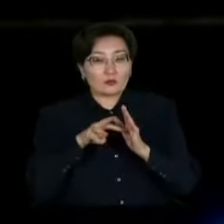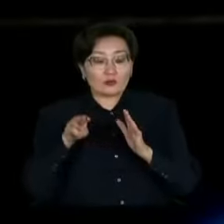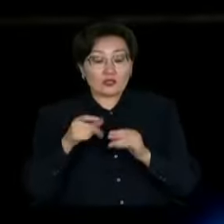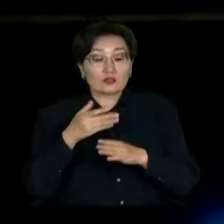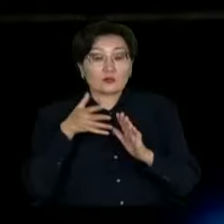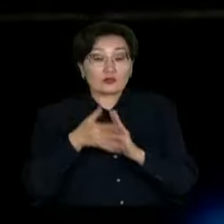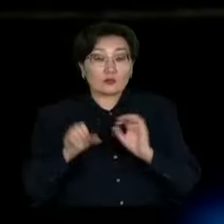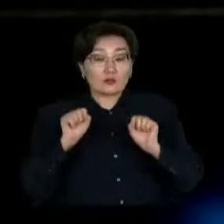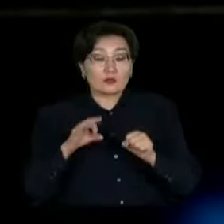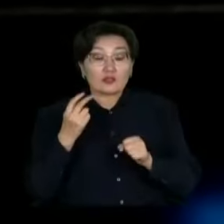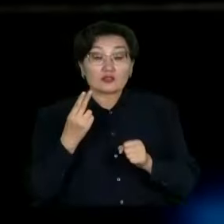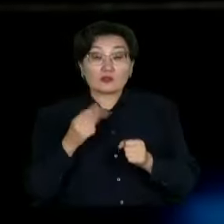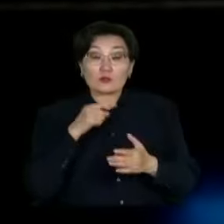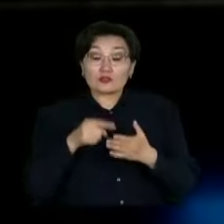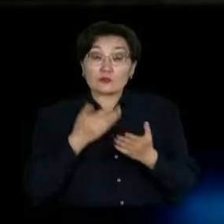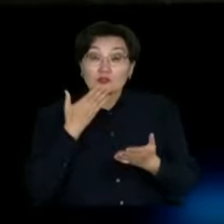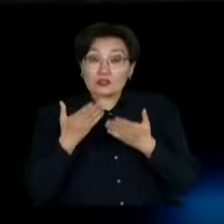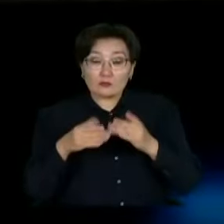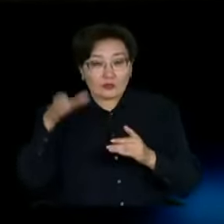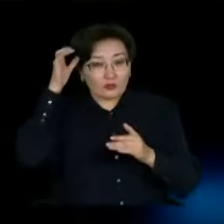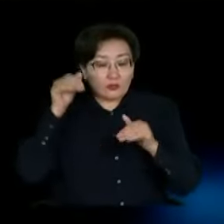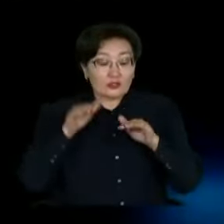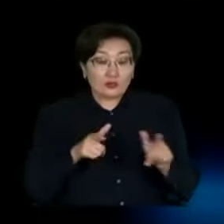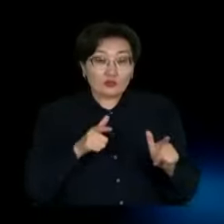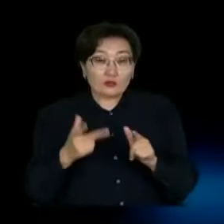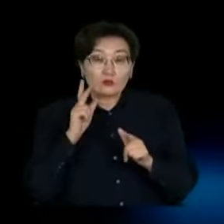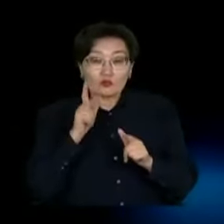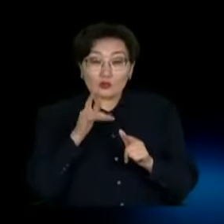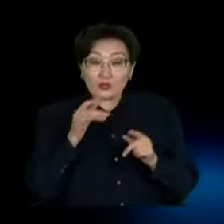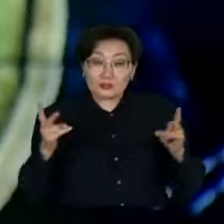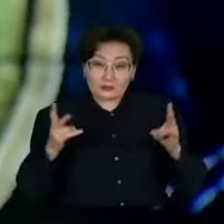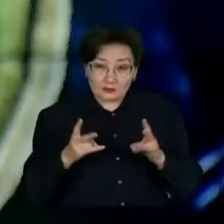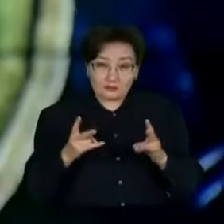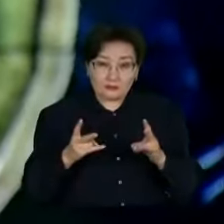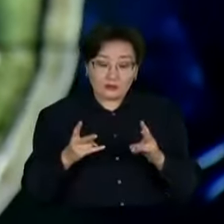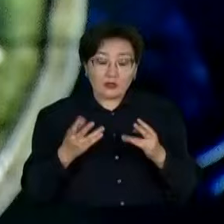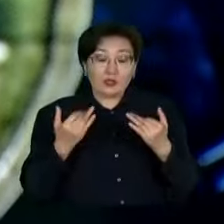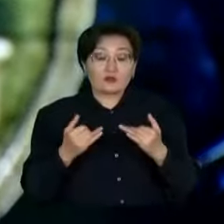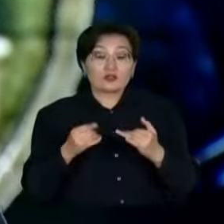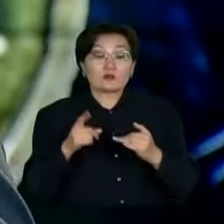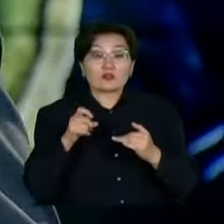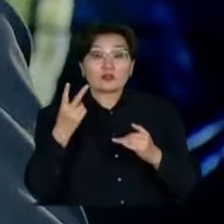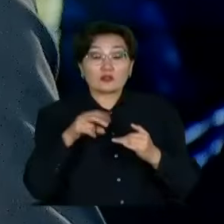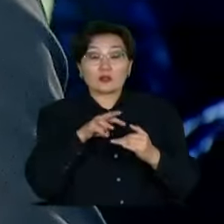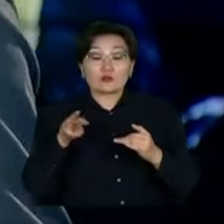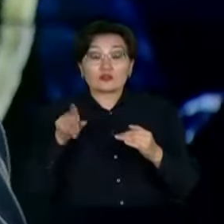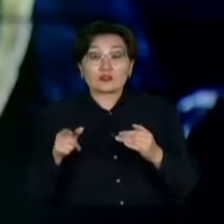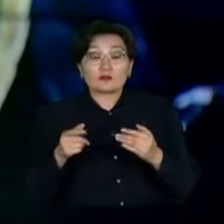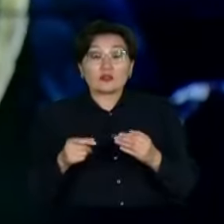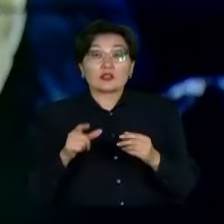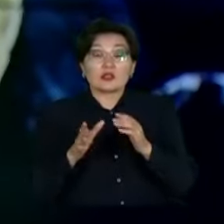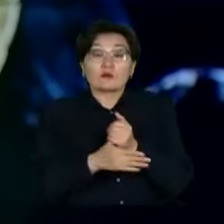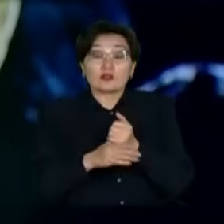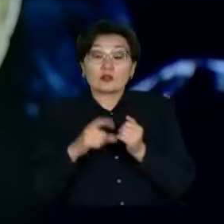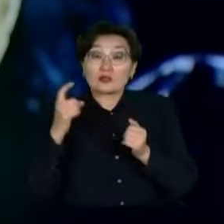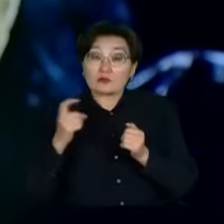мүмкін. Әлеуметтік сауалнама жүргізіп, ғылыми шешім шығаруға 3 жыл кетеді екен. Ал 120 миллион тенге балық